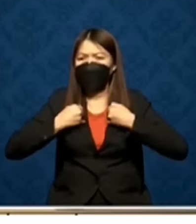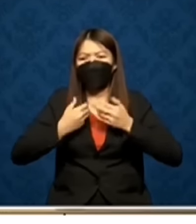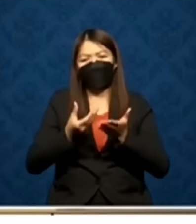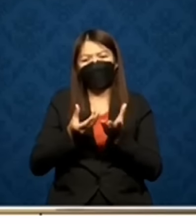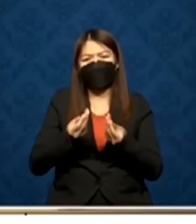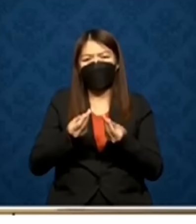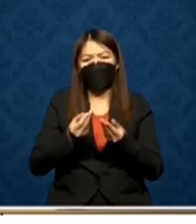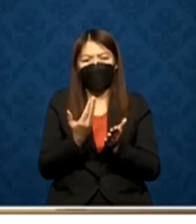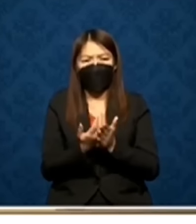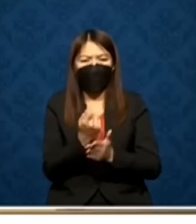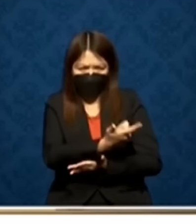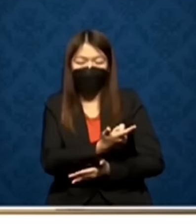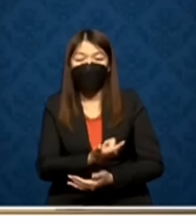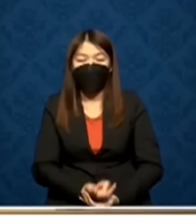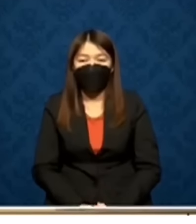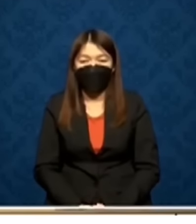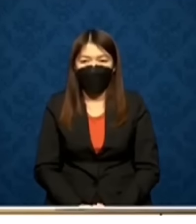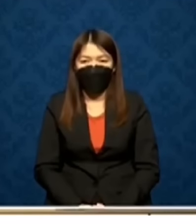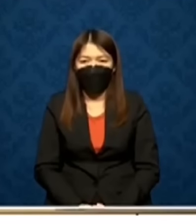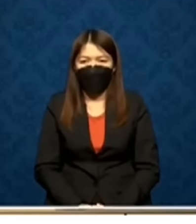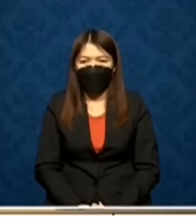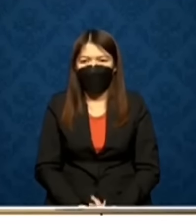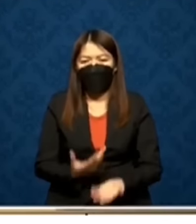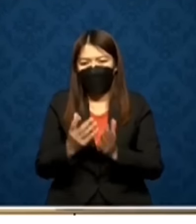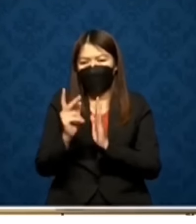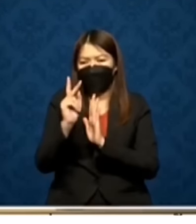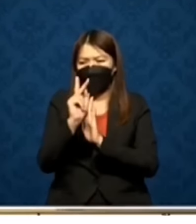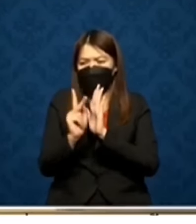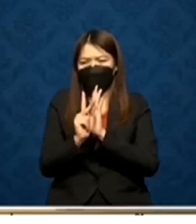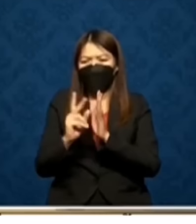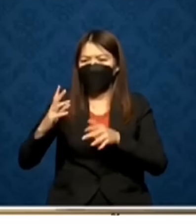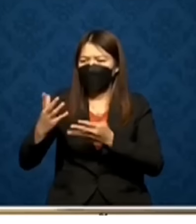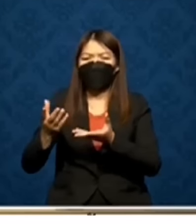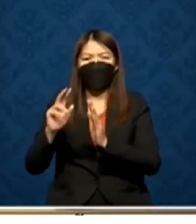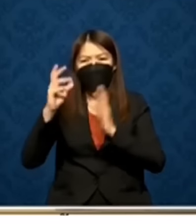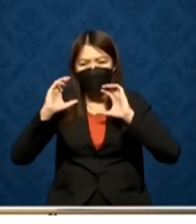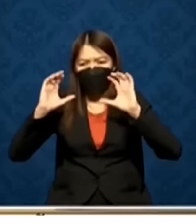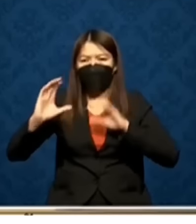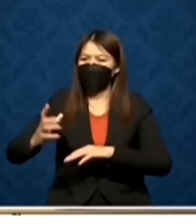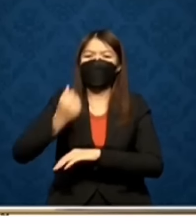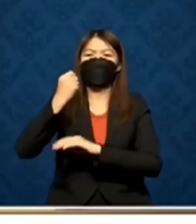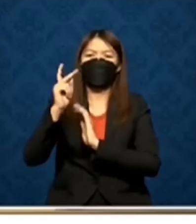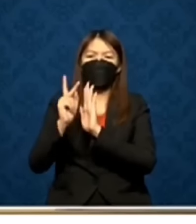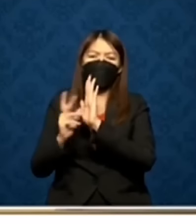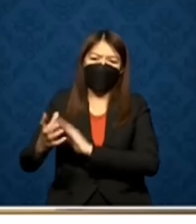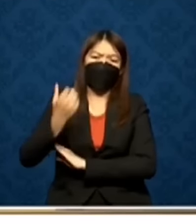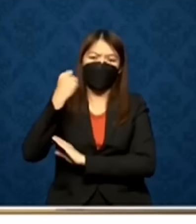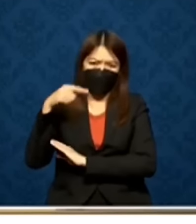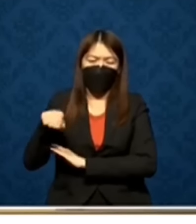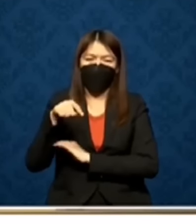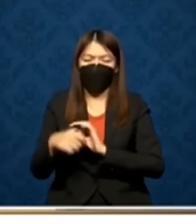พอบังคับคดีถ้าไม่บังคับคุณต้องเอาเงินมาวางนี่คือหนึ่งในเหตุ